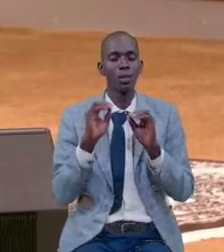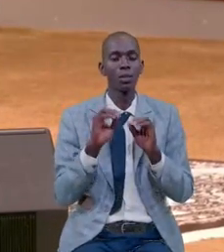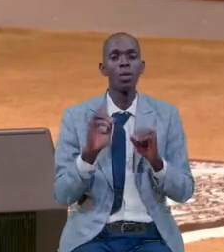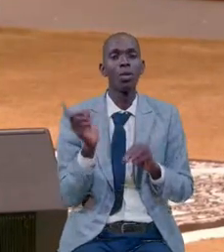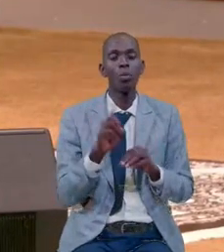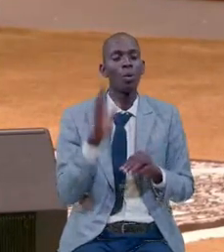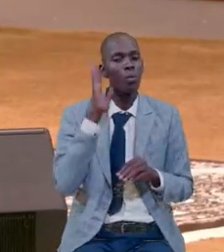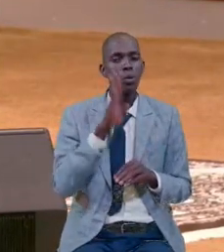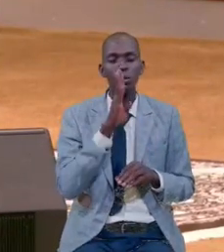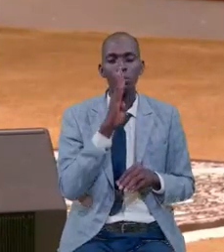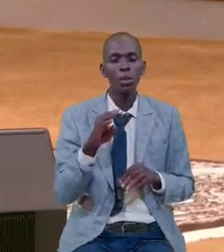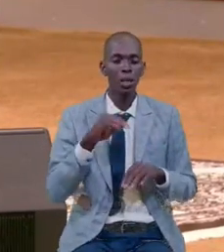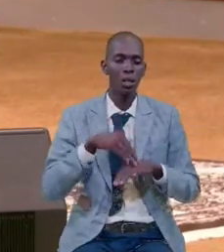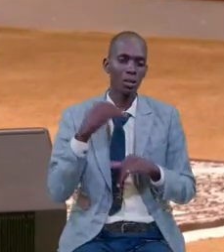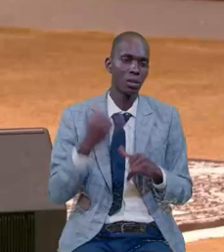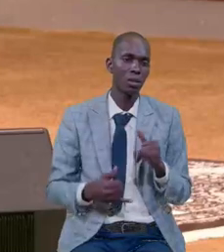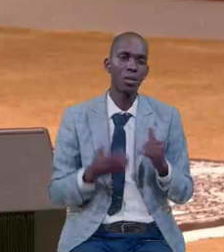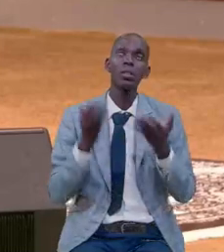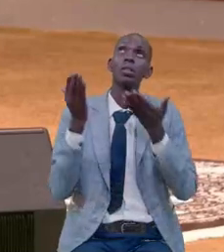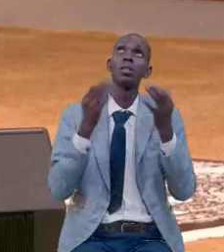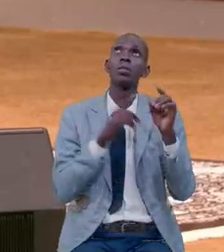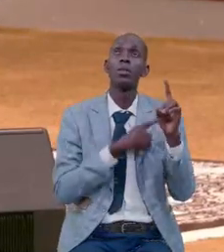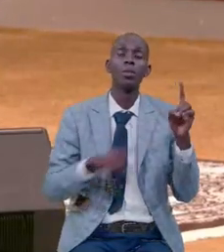passerez-vous l'éternité?